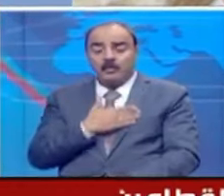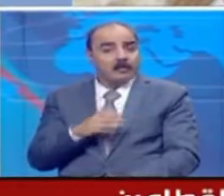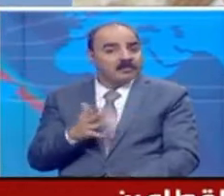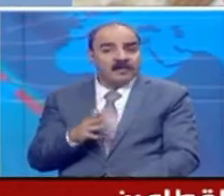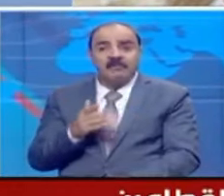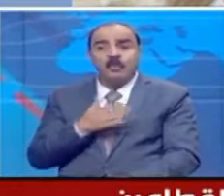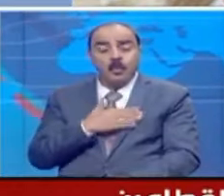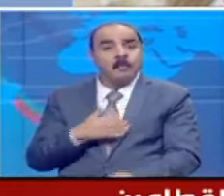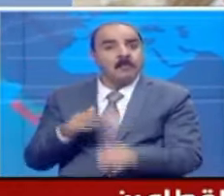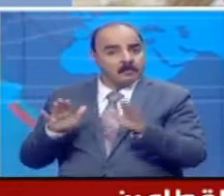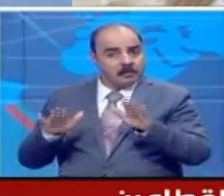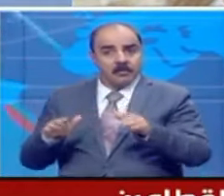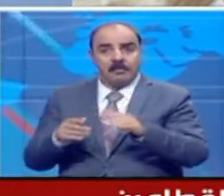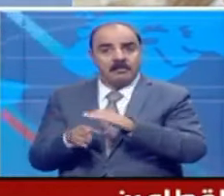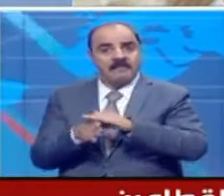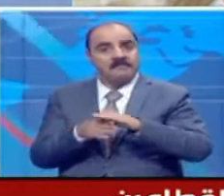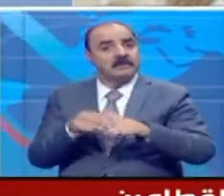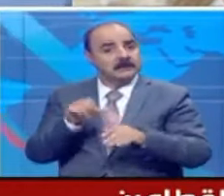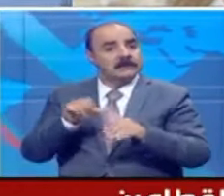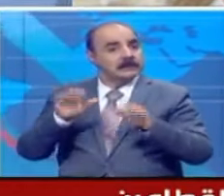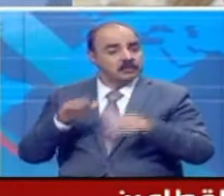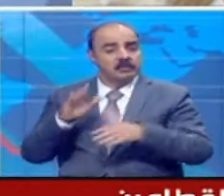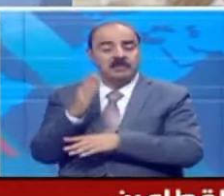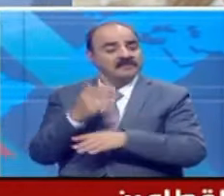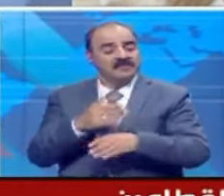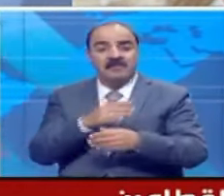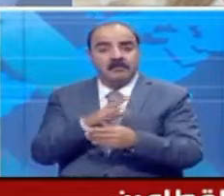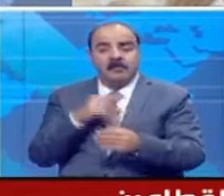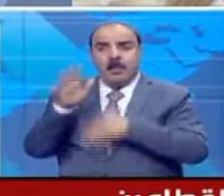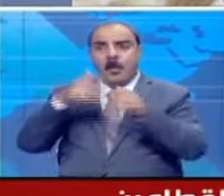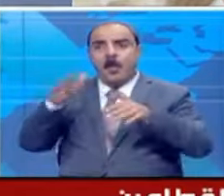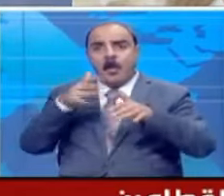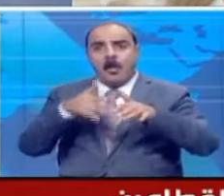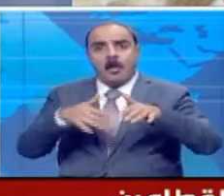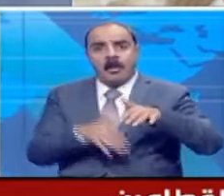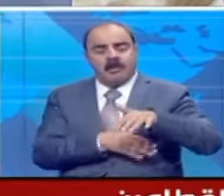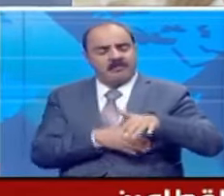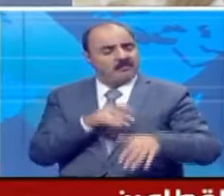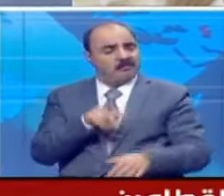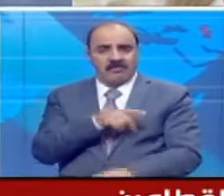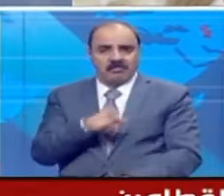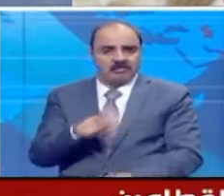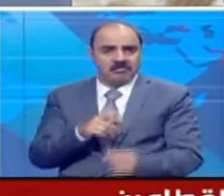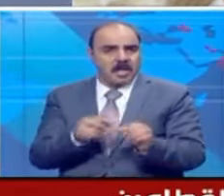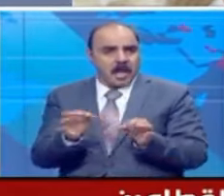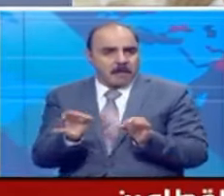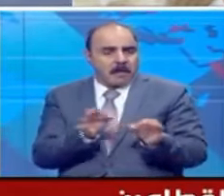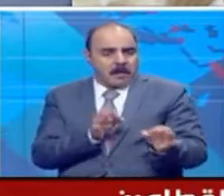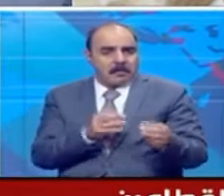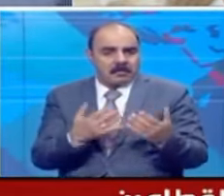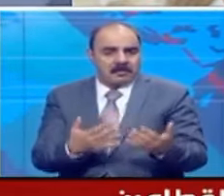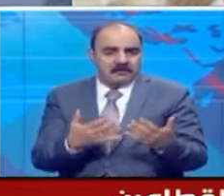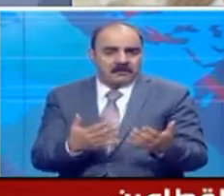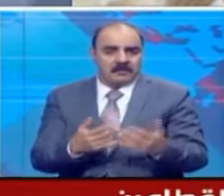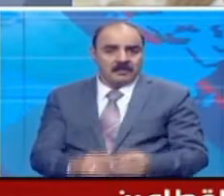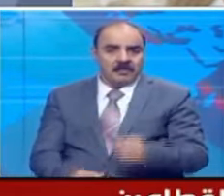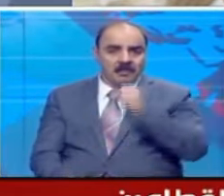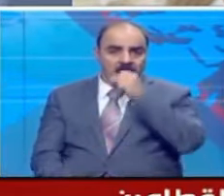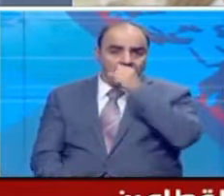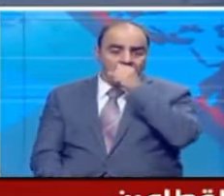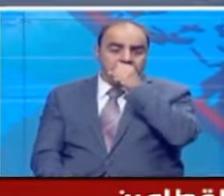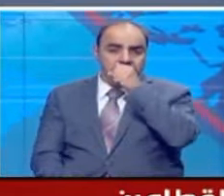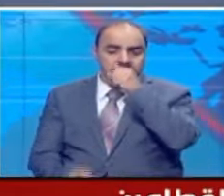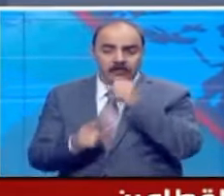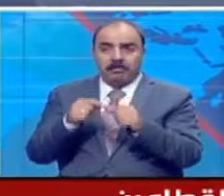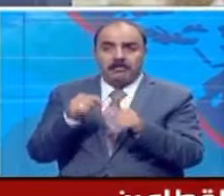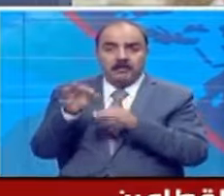على مواجهه الازمات. يمكن ثقافه التخزين للسلع دي بتاتي